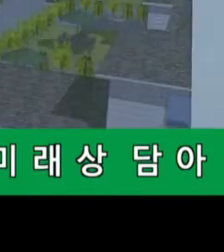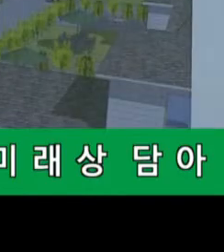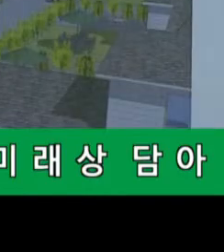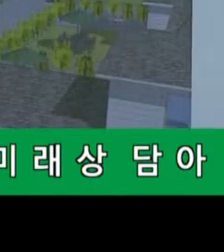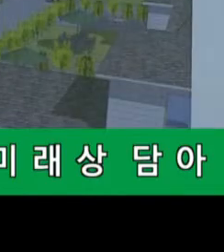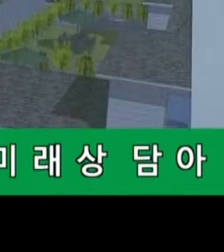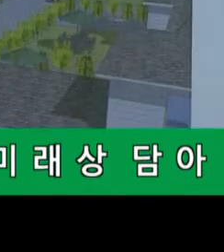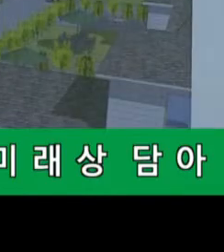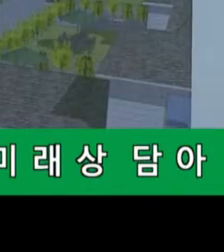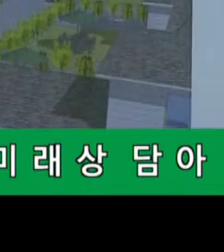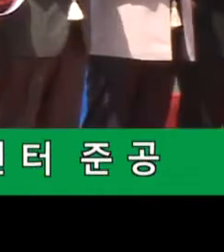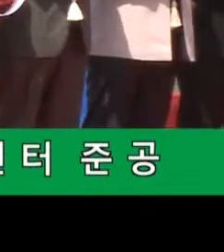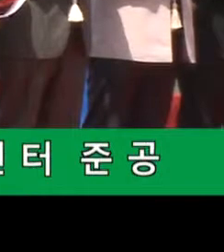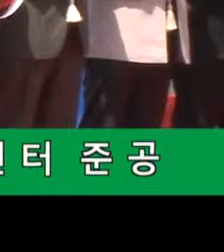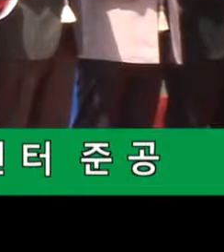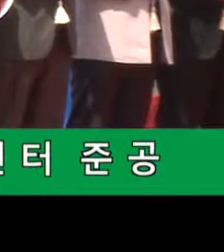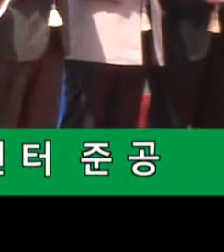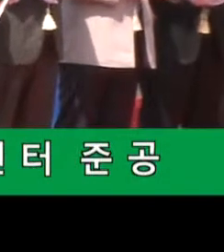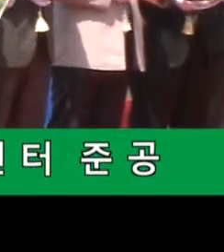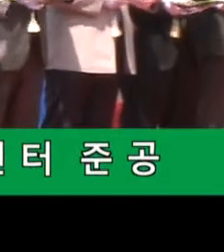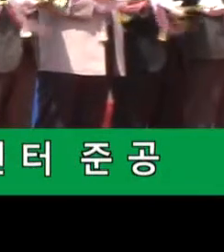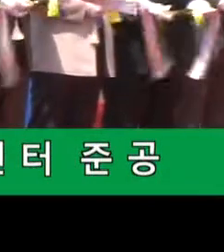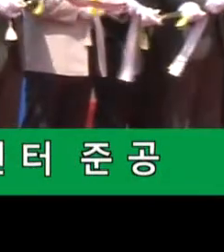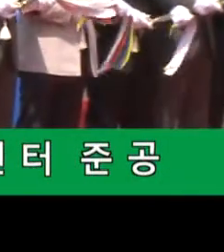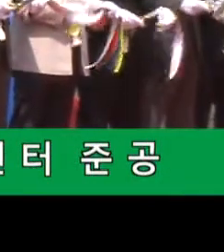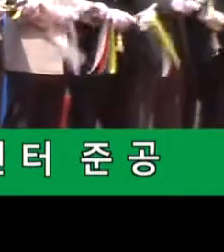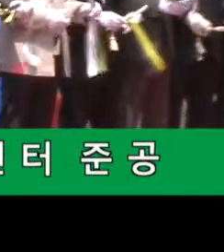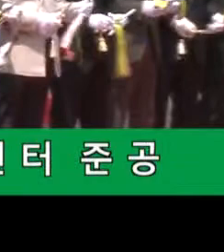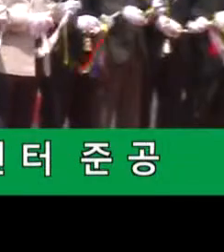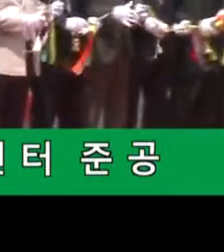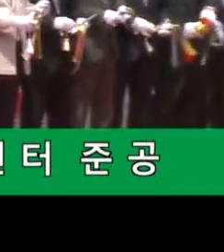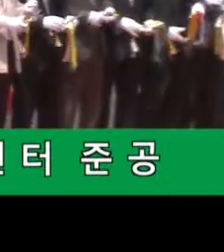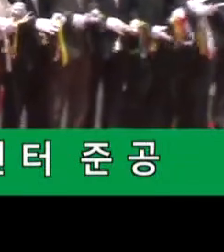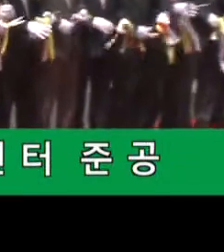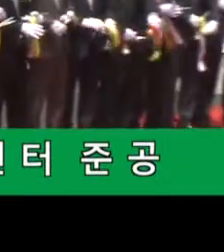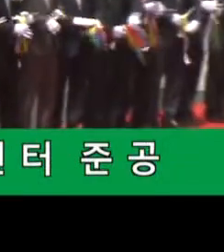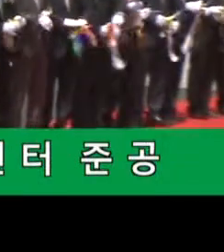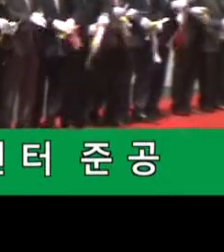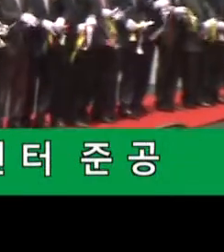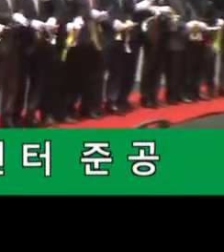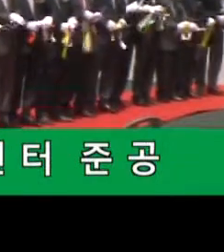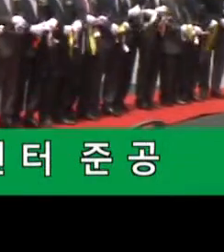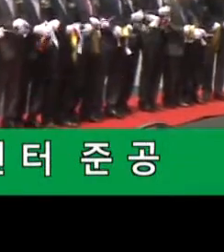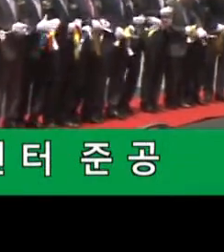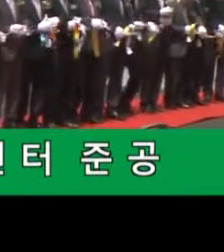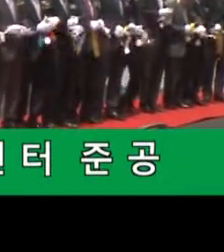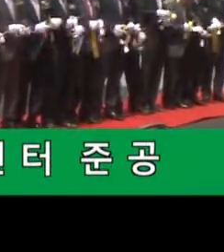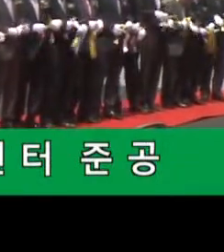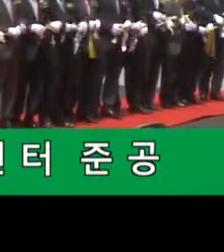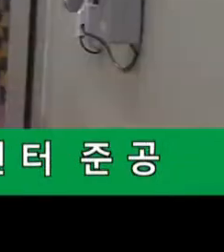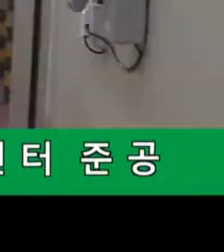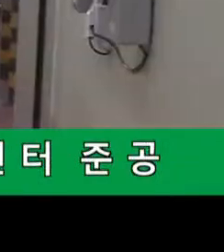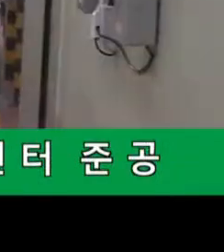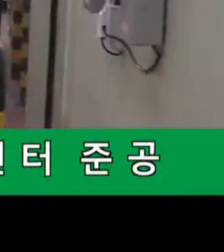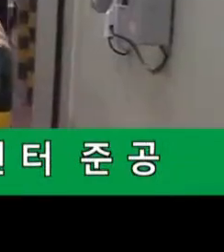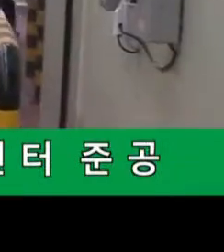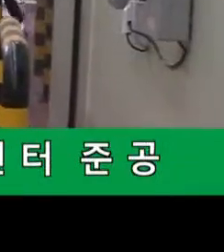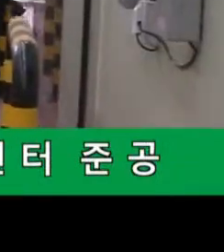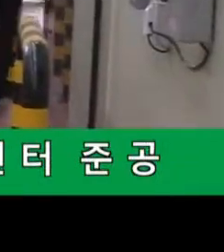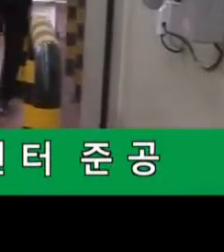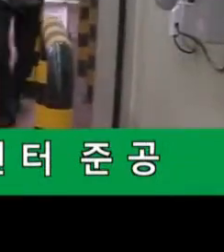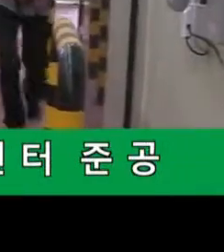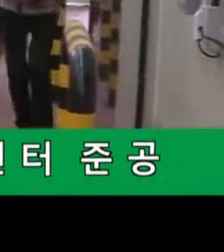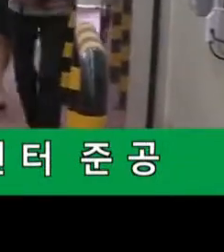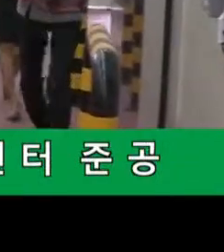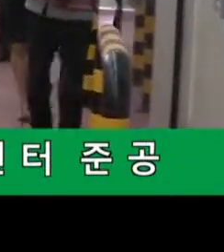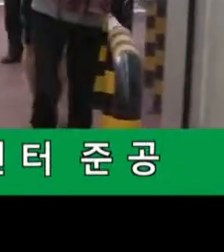오는 7일 공포됩니다. 처인구 원산면의 농산물 산지 유통센터가 준공됐습니다. 엄격한 품질 관리와